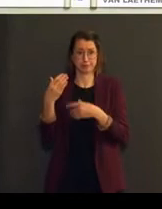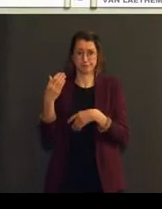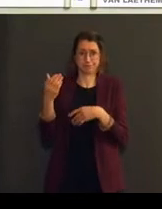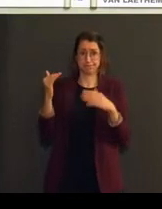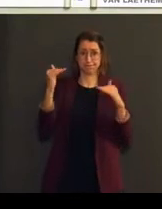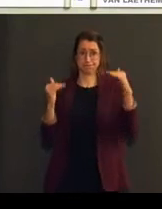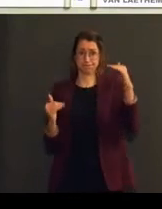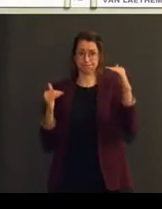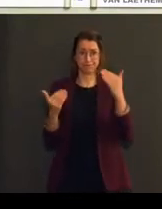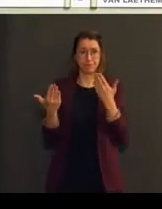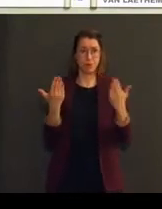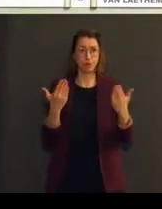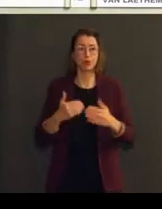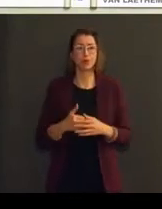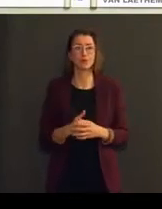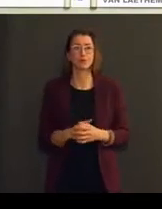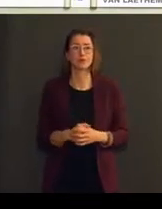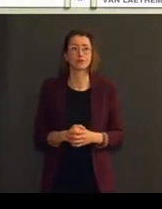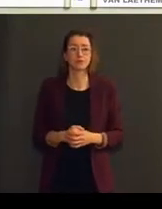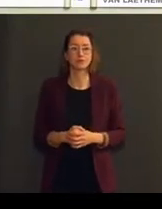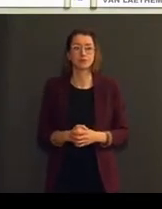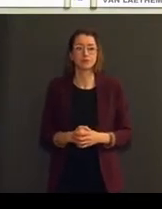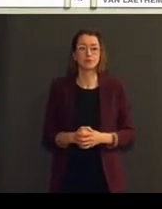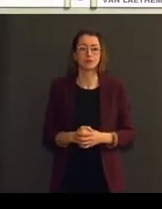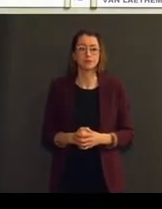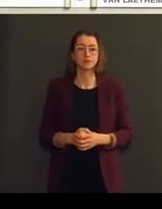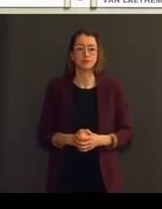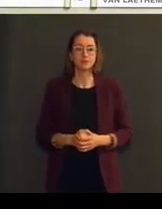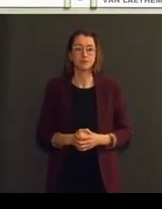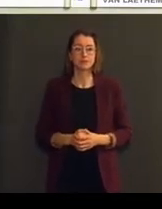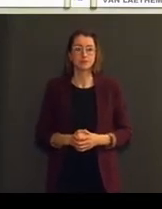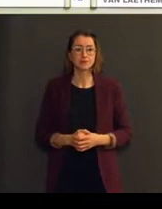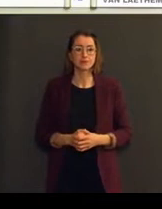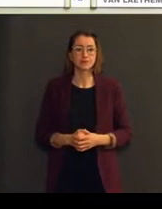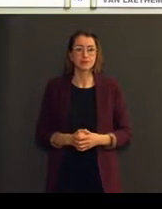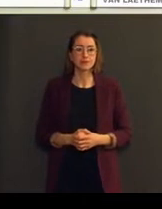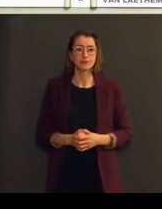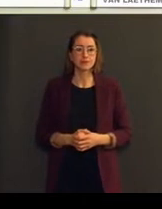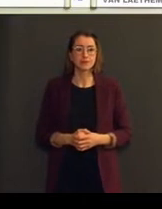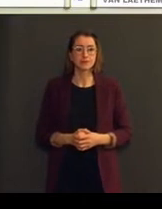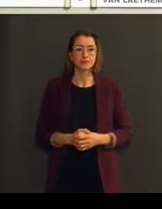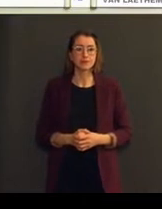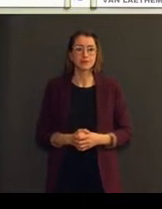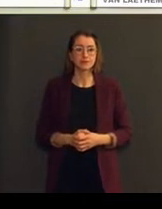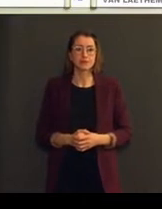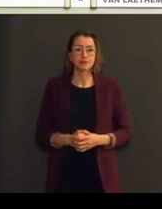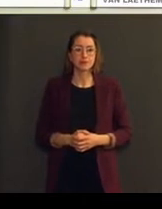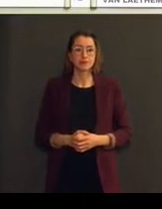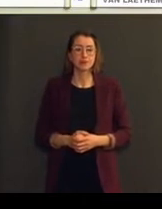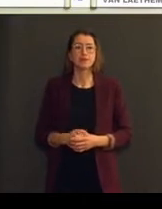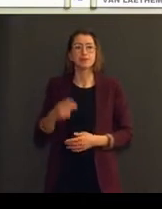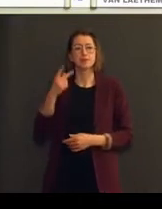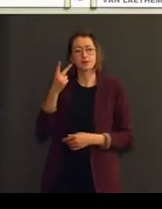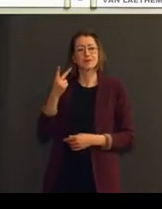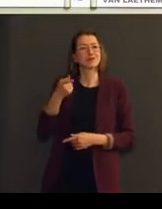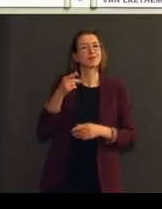65% de couverture. C'est une tendance à la moindre vaccination du personnel de santé dans les maisons de repos que nous avons